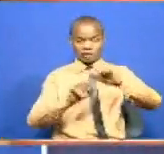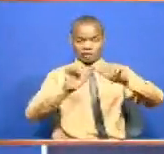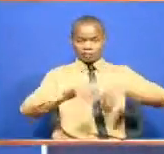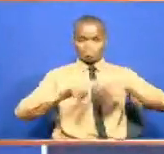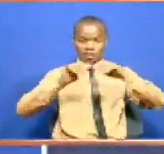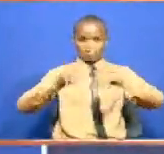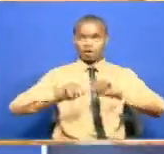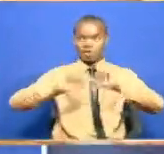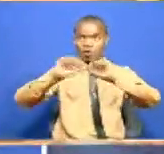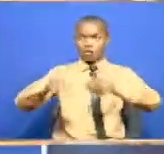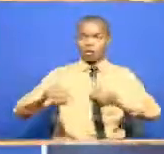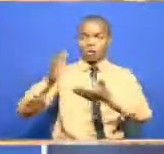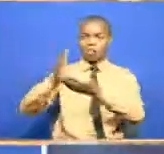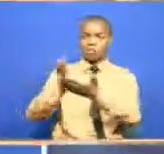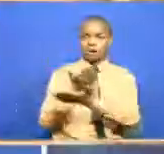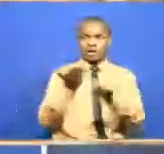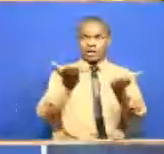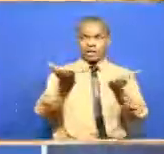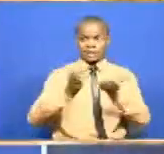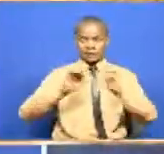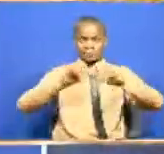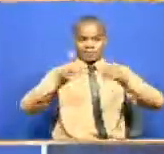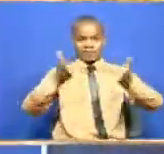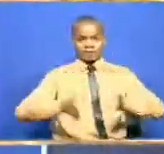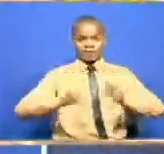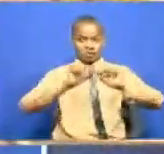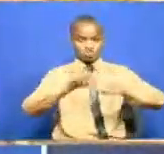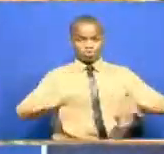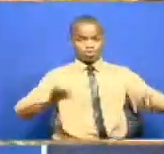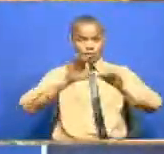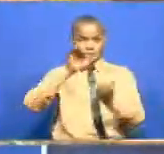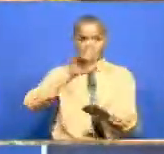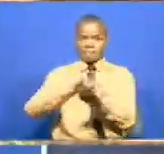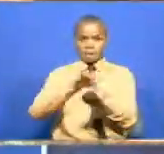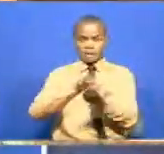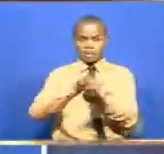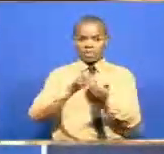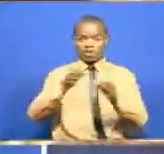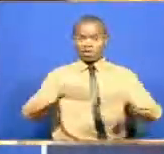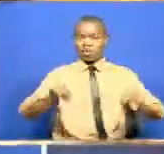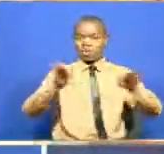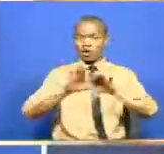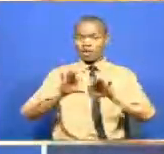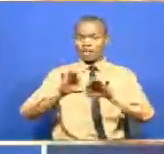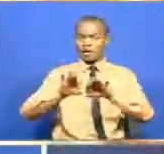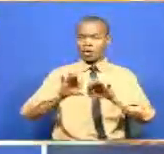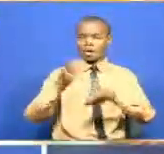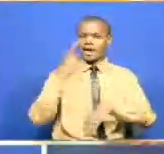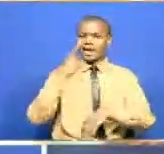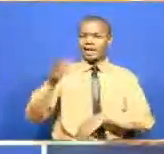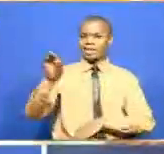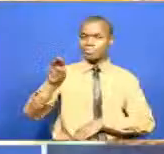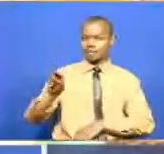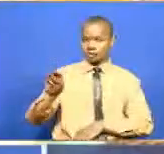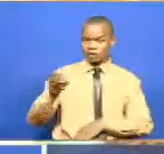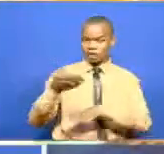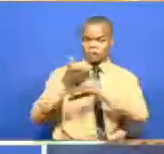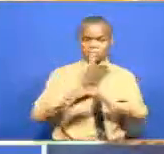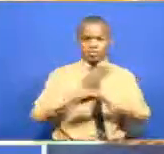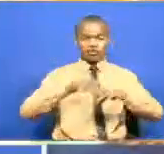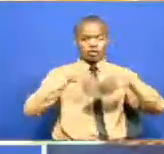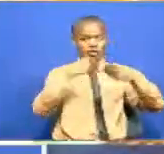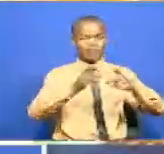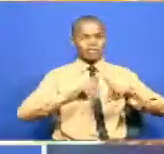kuondoa sharti linalowahitaji wakulima kutoa dhamana ya benki ya shilingi milioni 100 kabla ya kupewa leseni